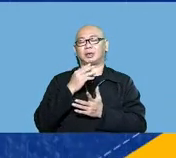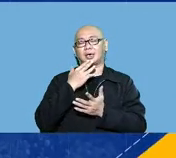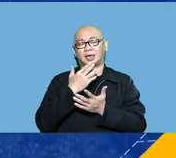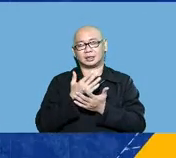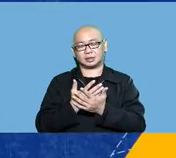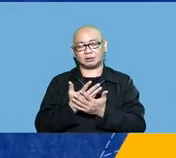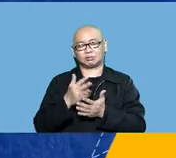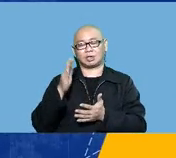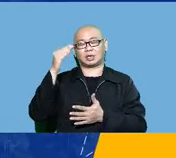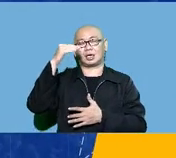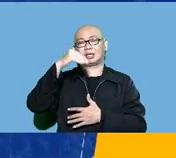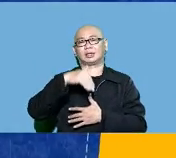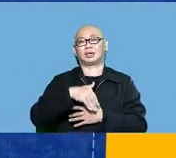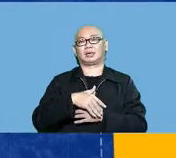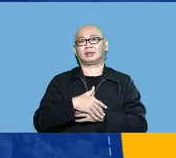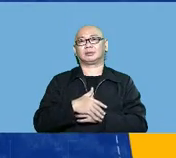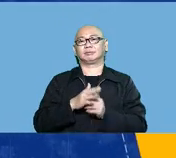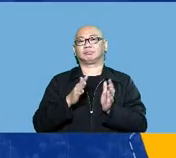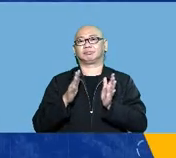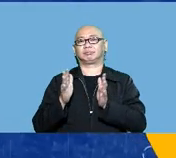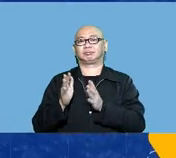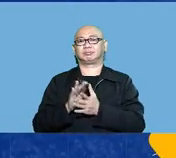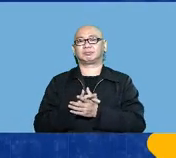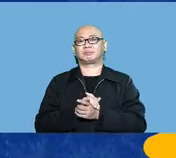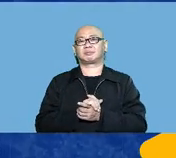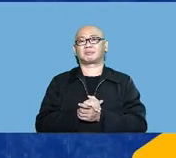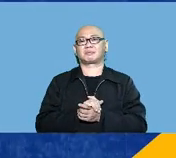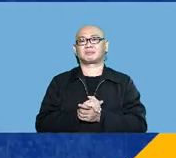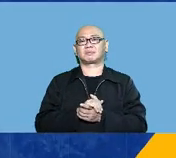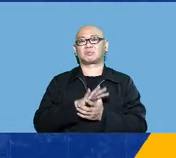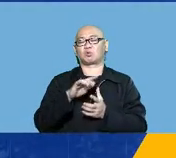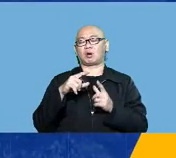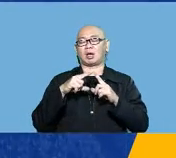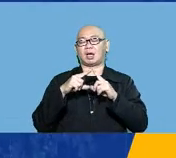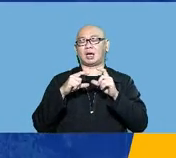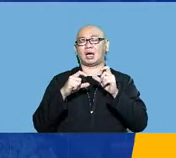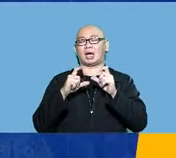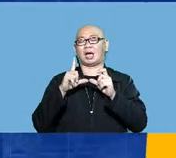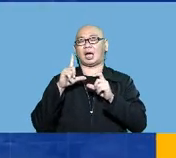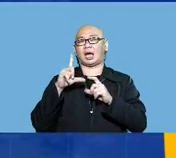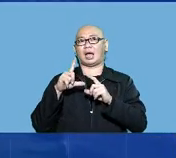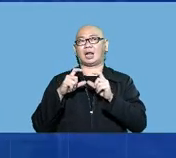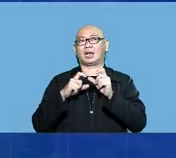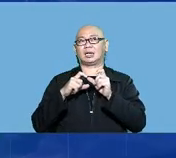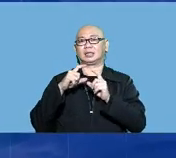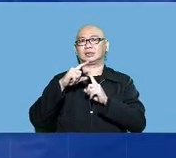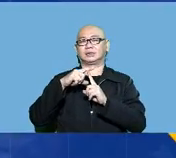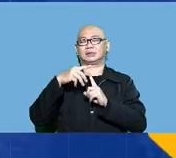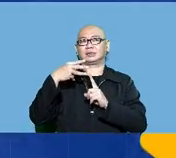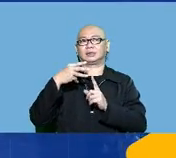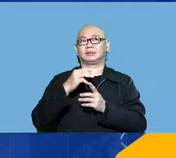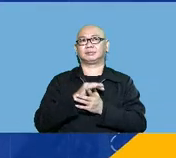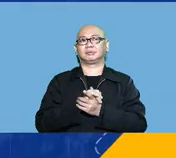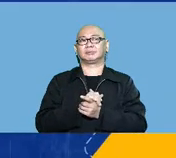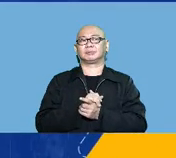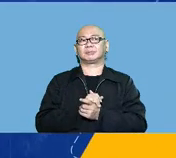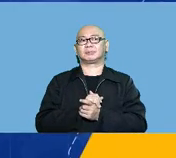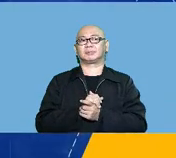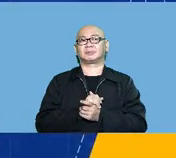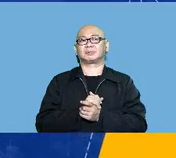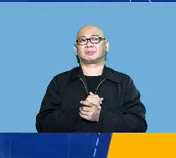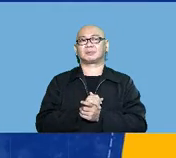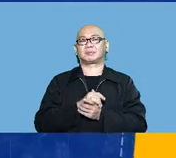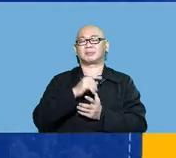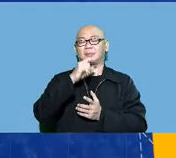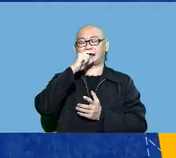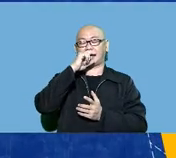rawuhnya. Kemudian segenap Alster, ini Alster ini double juga banyak yang dari FK di Pak Irawan,